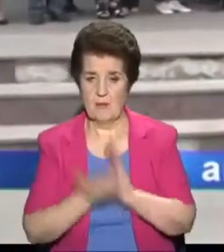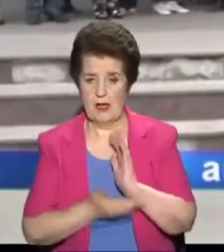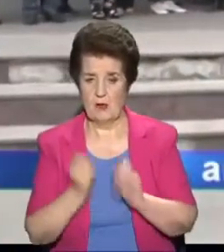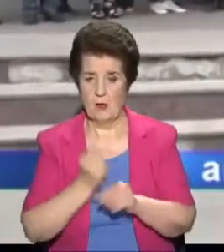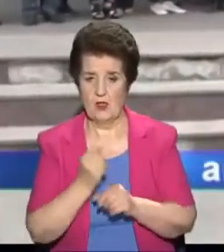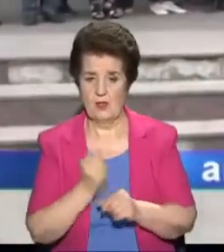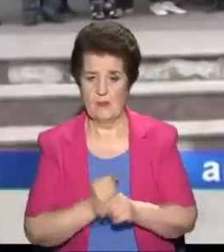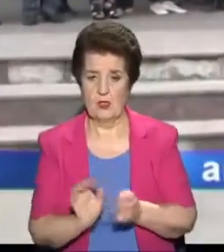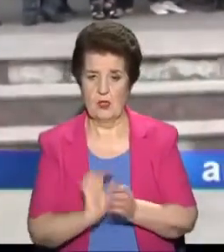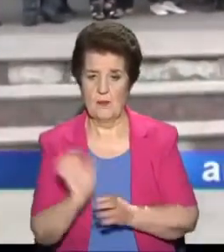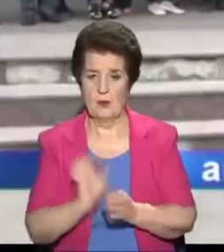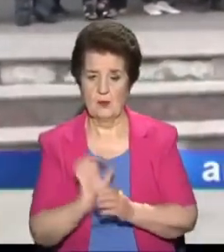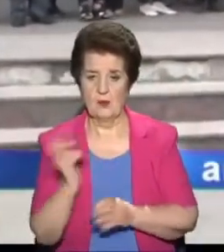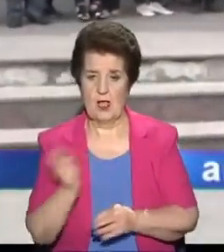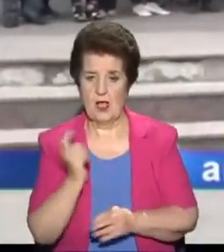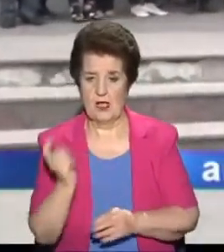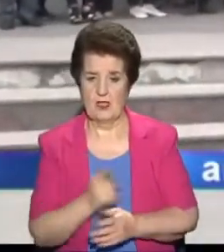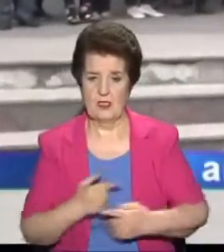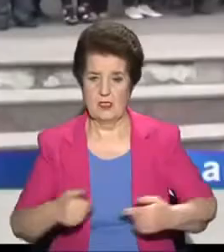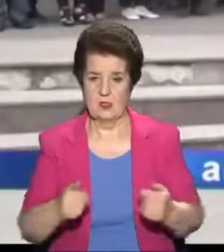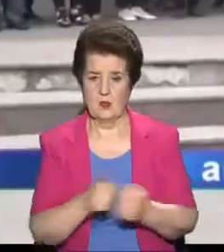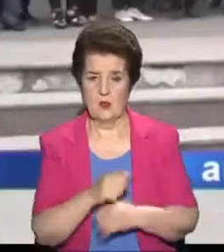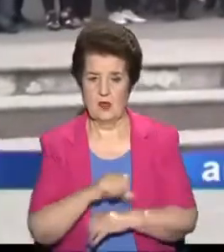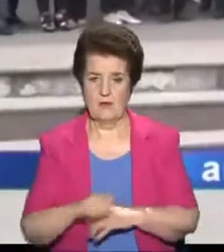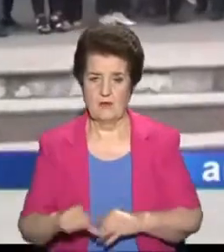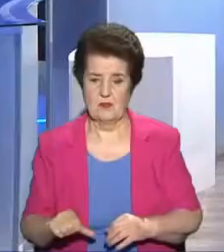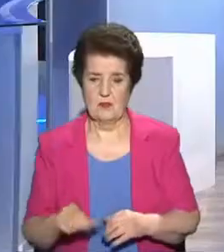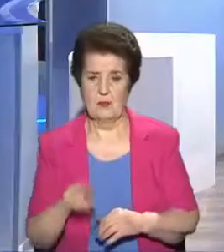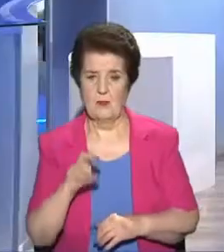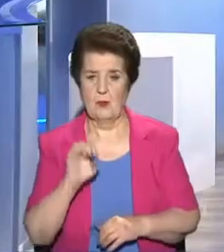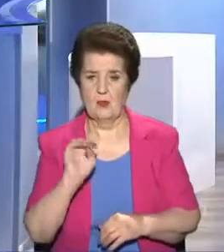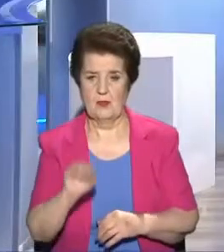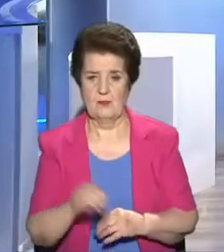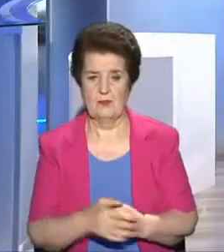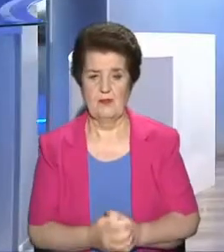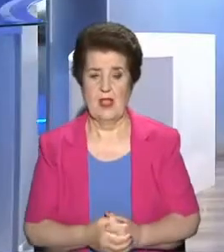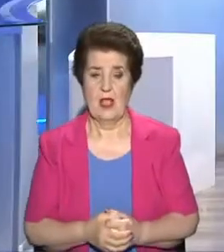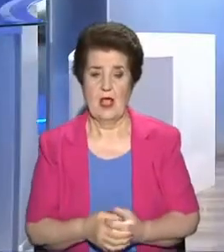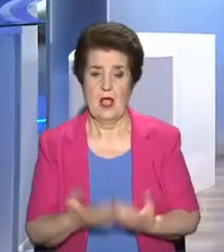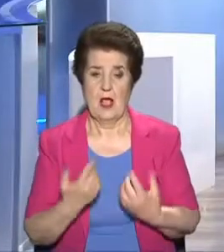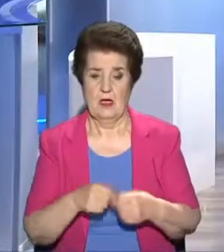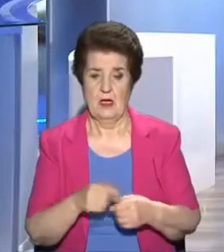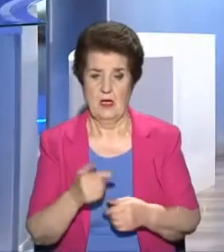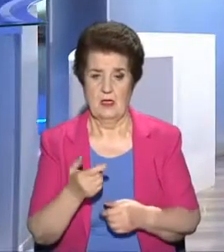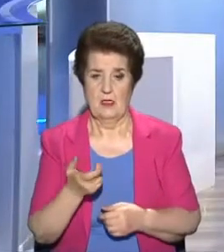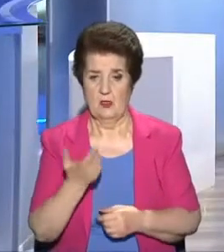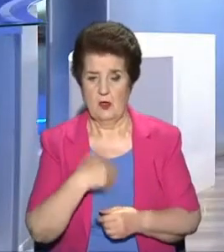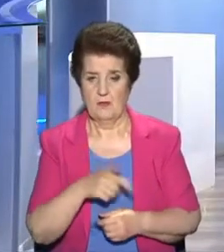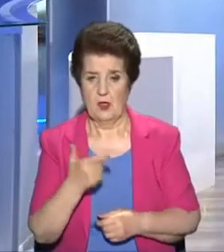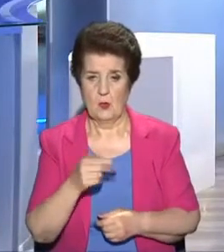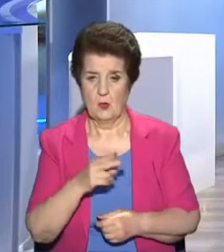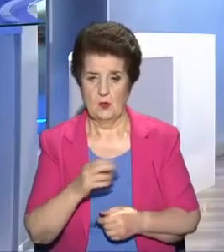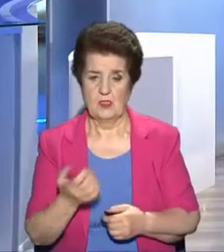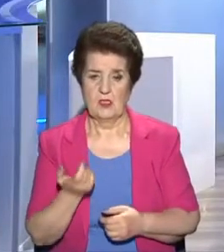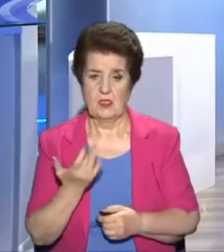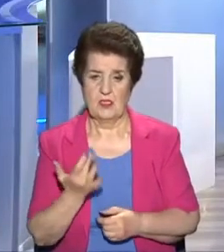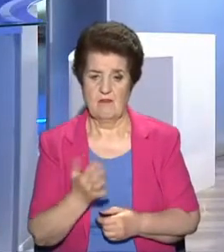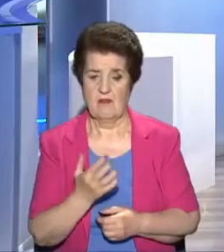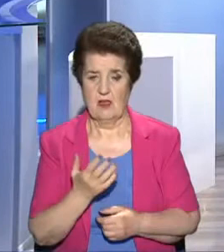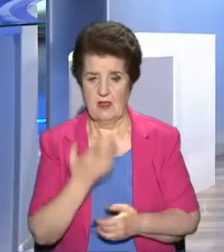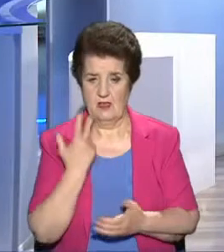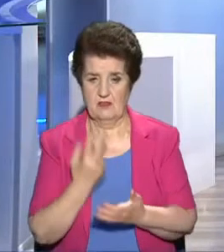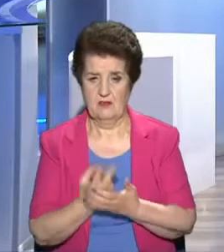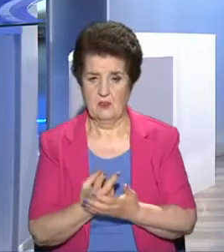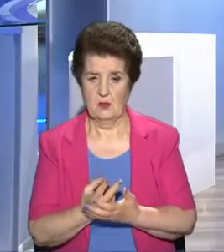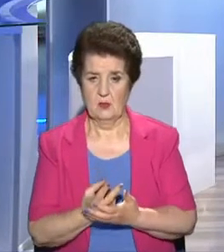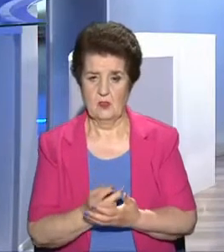prelucrare a produselor agricole în zona frontaliere pe Prut Așadar doamna Guță Am văzut câteva repere avut la dispoziție